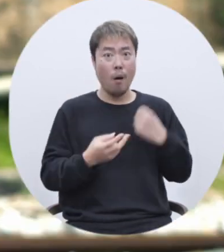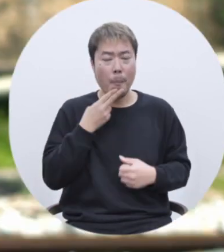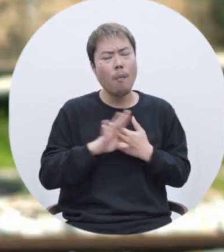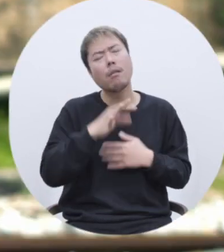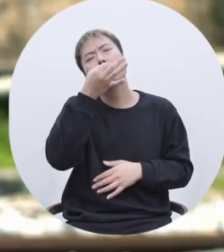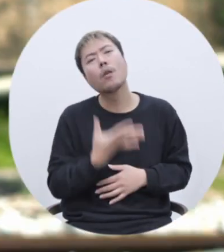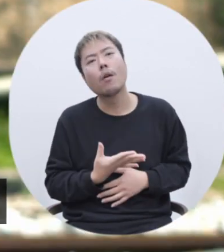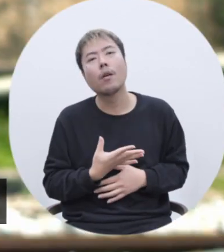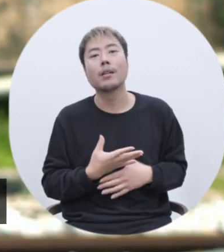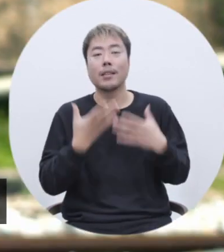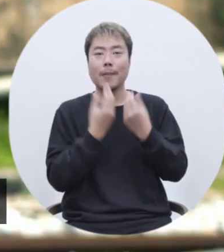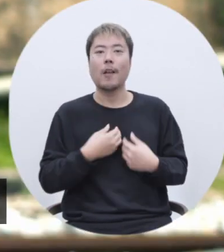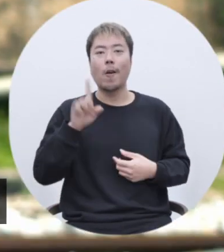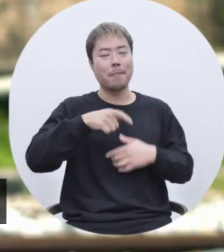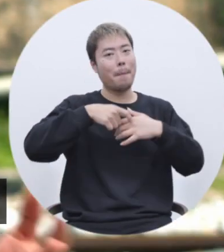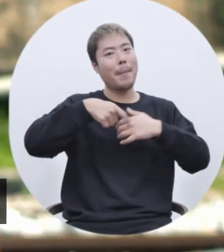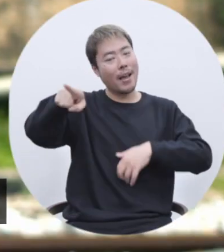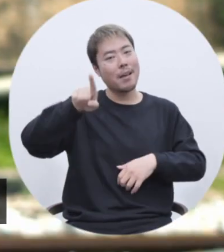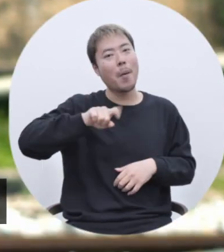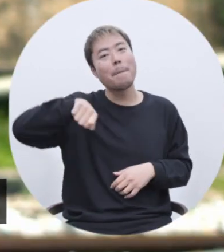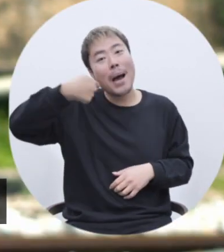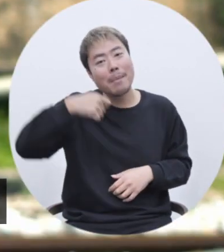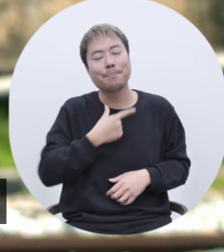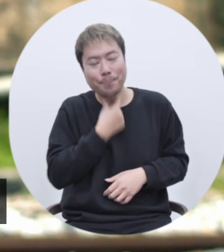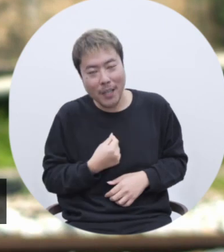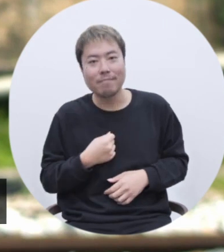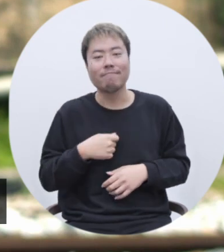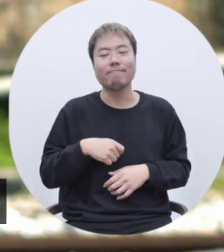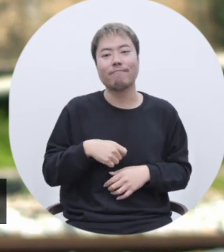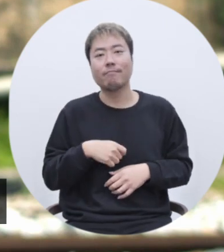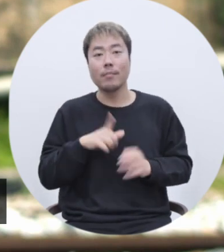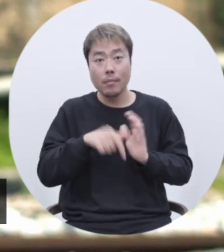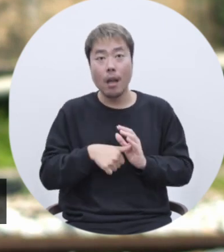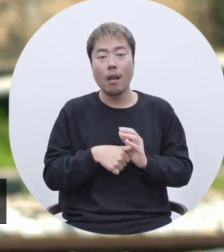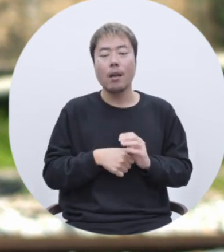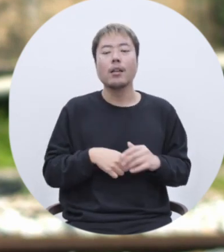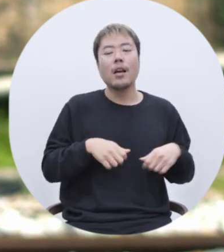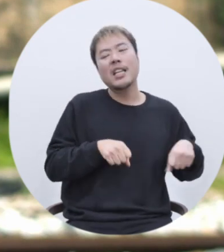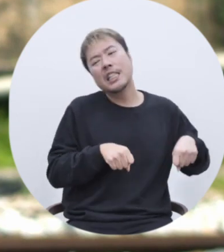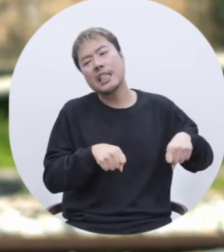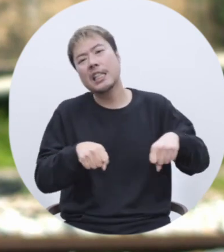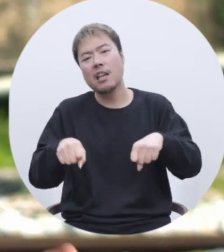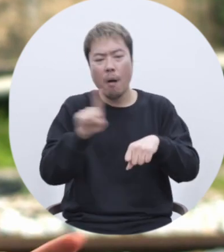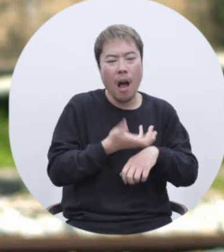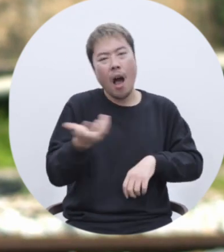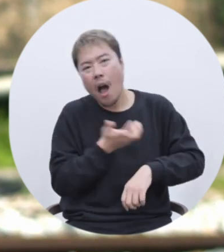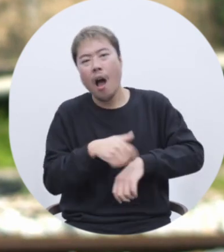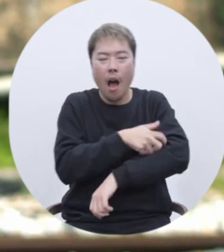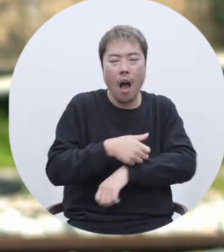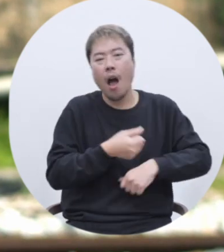되게 힘들죠. 왜냐면 예를 들어 어느 곳에 가서 밥을 먹으려고 하는데 이동하는 과정에 힘이